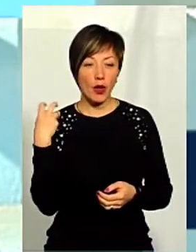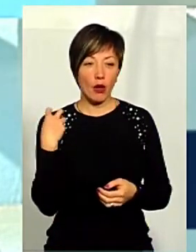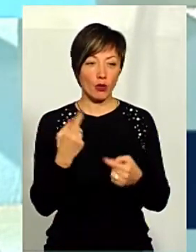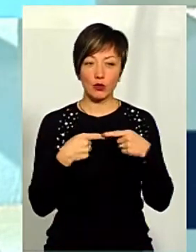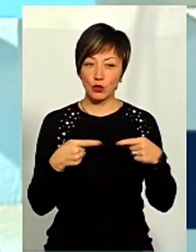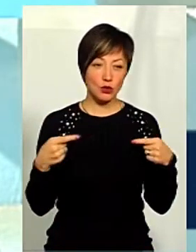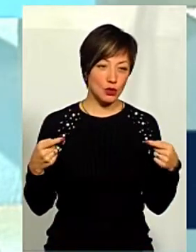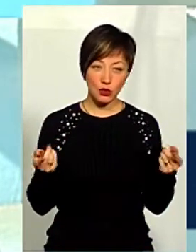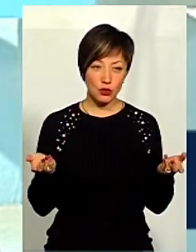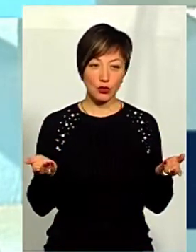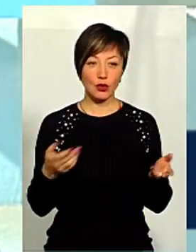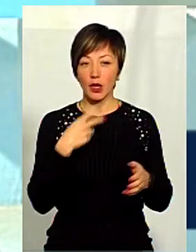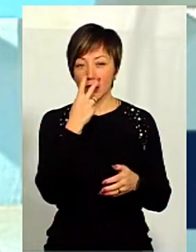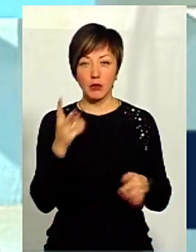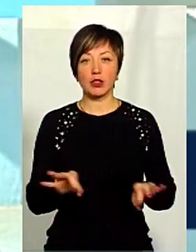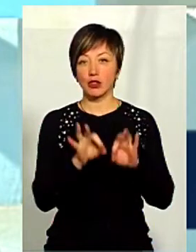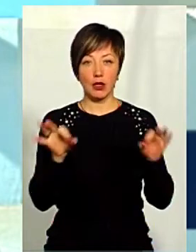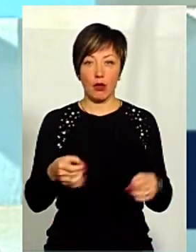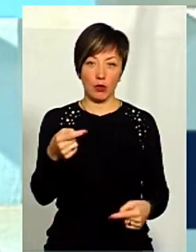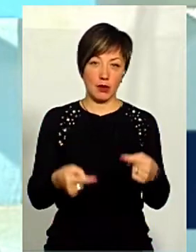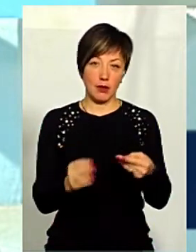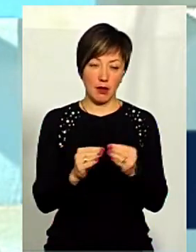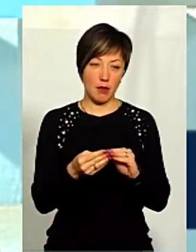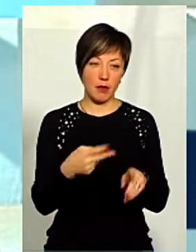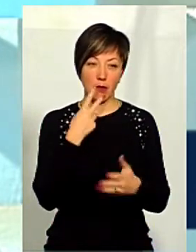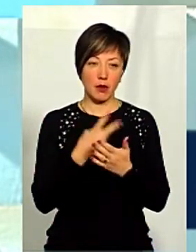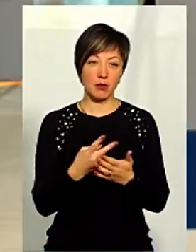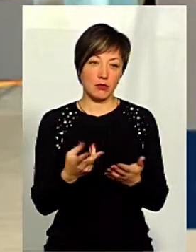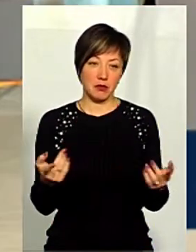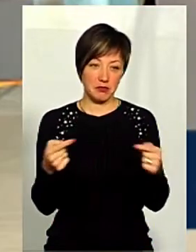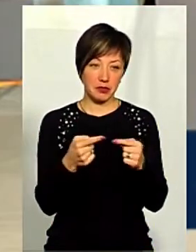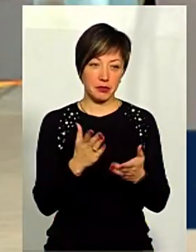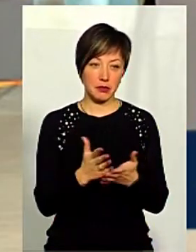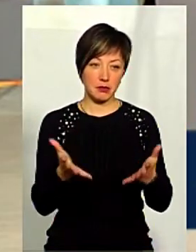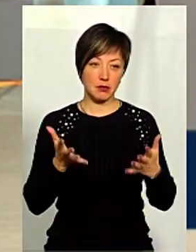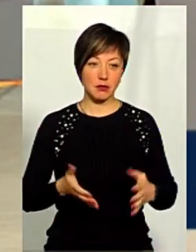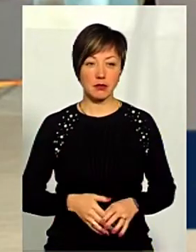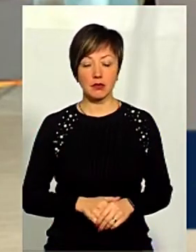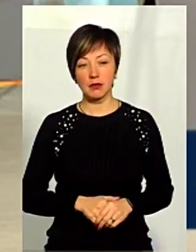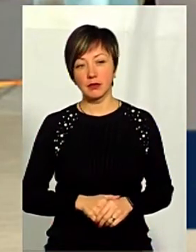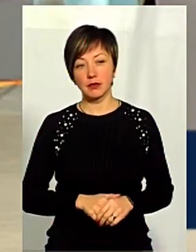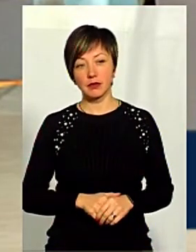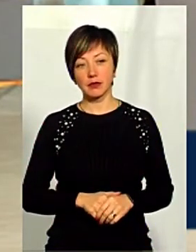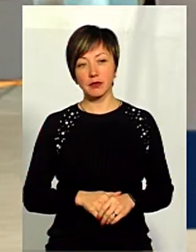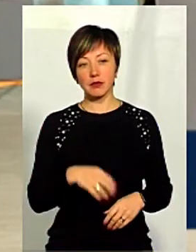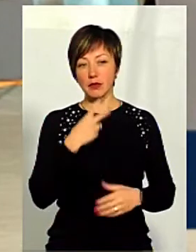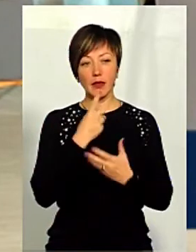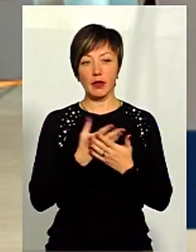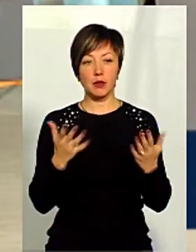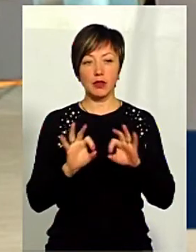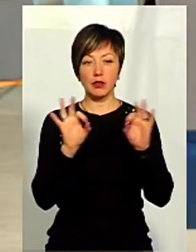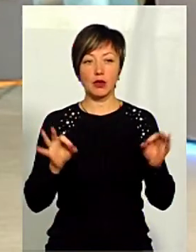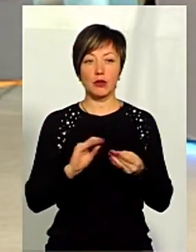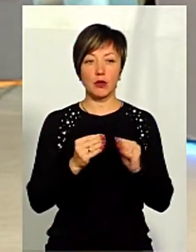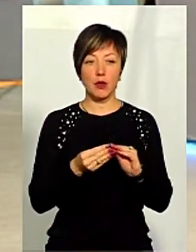чогось іншого. І я не бачу жодної дилеми, тобто я бачу чітку відповідність. Угу. І ну, не бачу